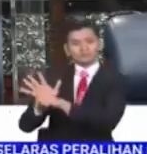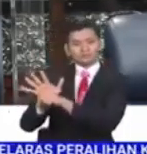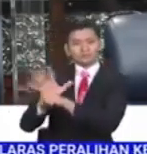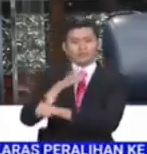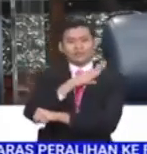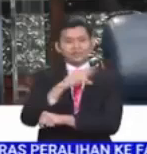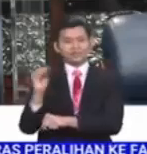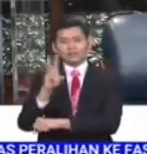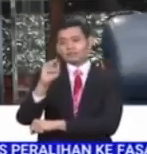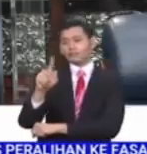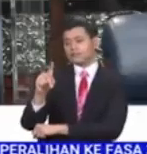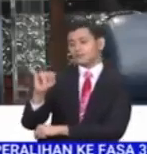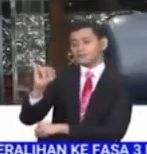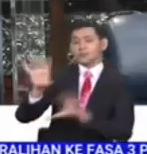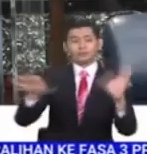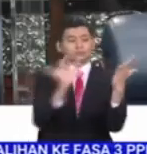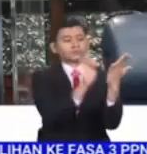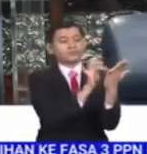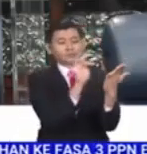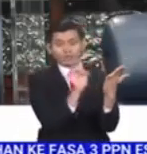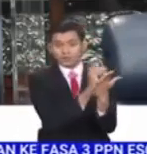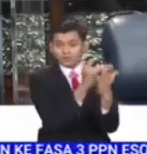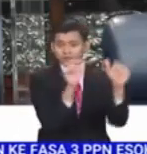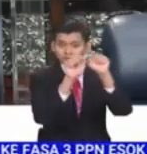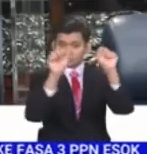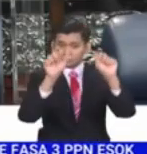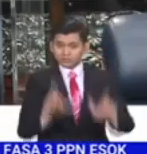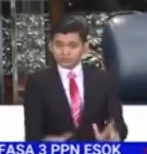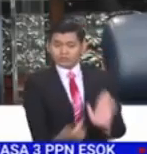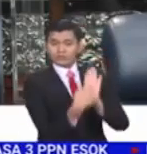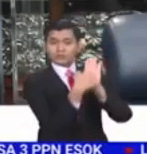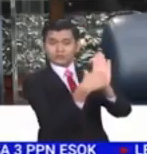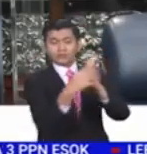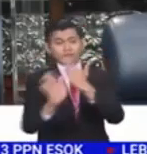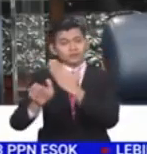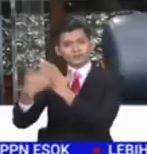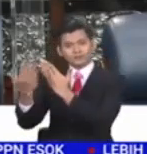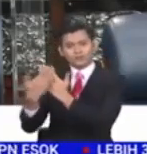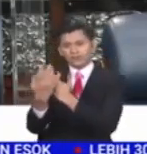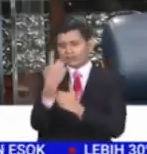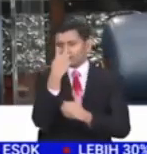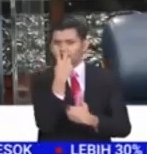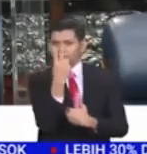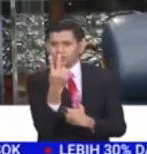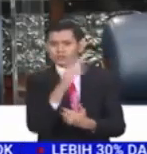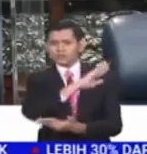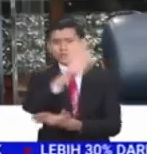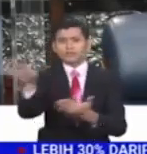menghasilkan aplikasi Vaksin Certificate Verifier untuk memastikan